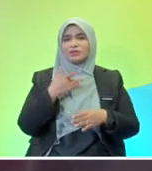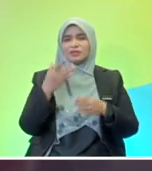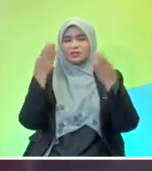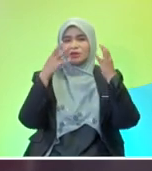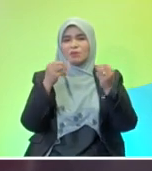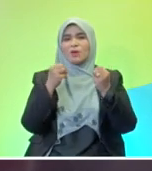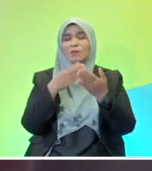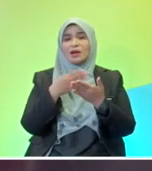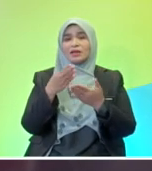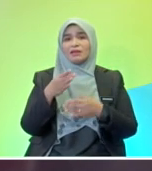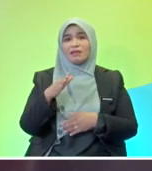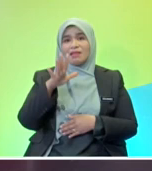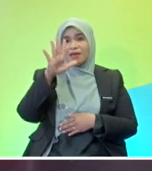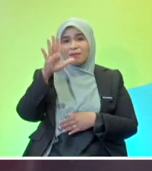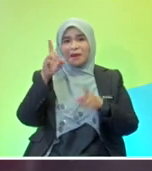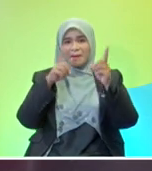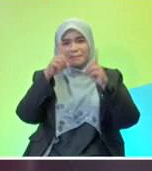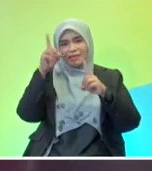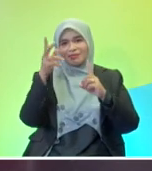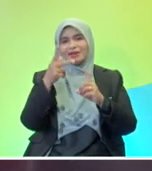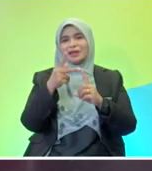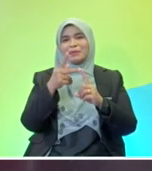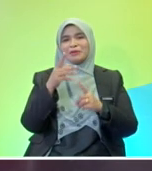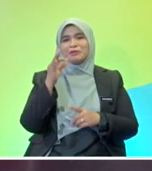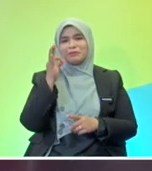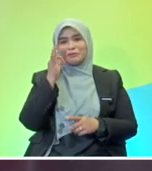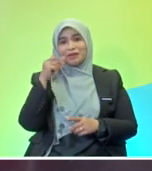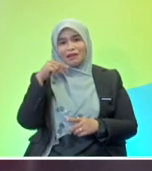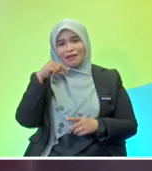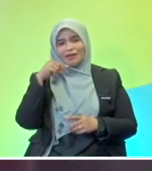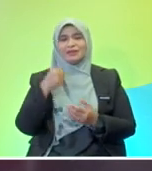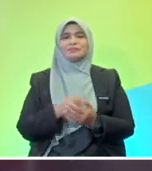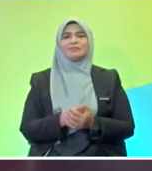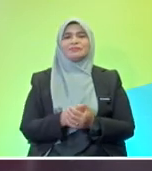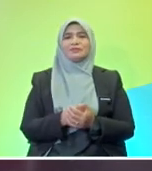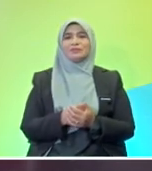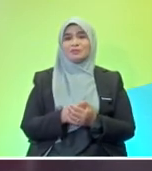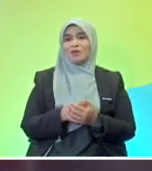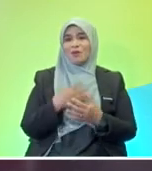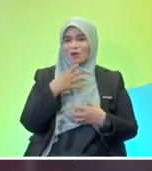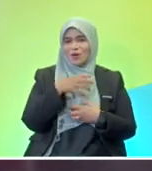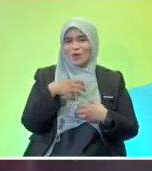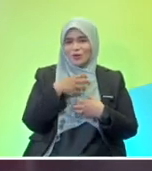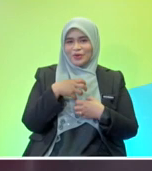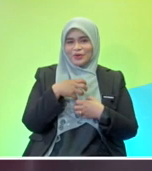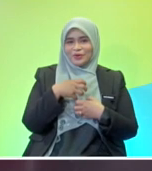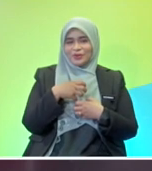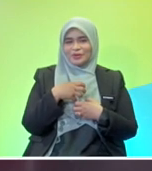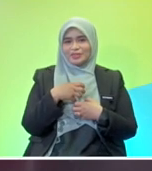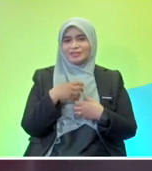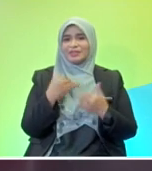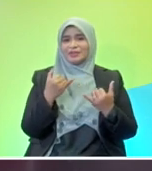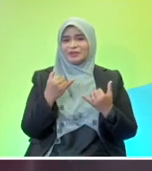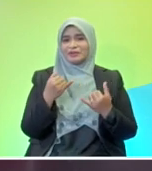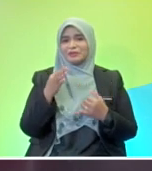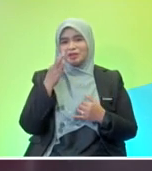bagi 5 bintang dekat Fika ni tau. 5 bintang. Wah, seronoknya. Jadi sekarang Fika dah ada 3,